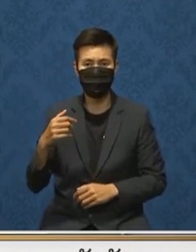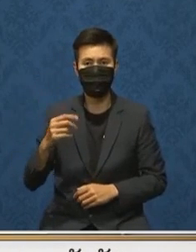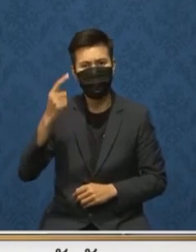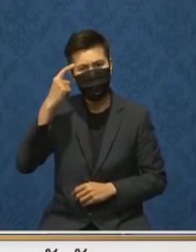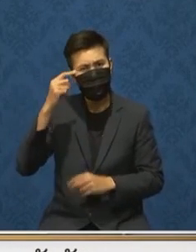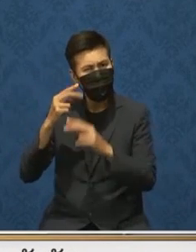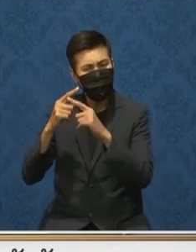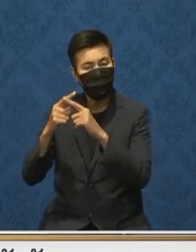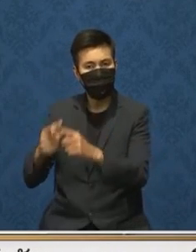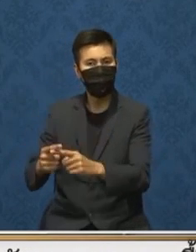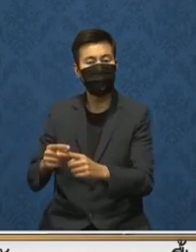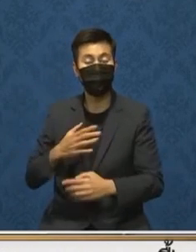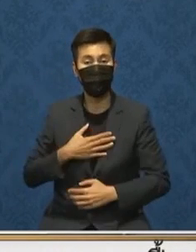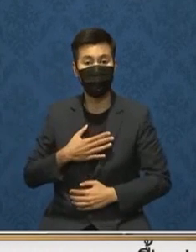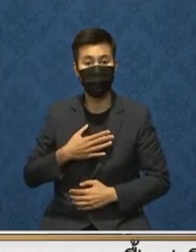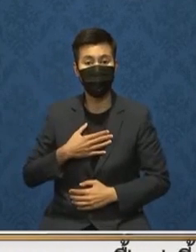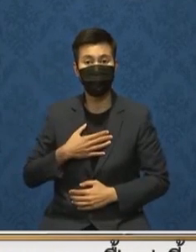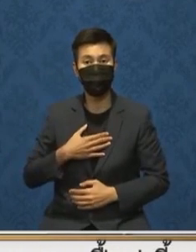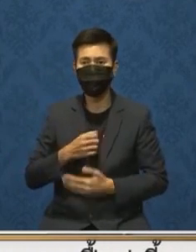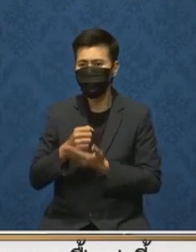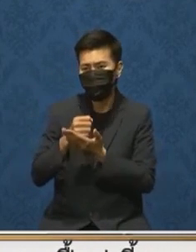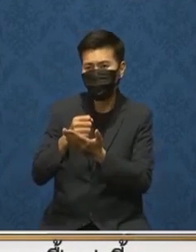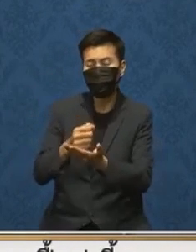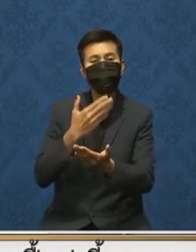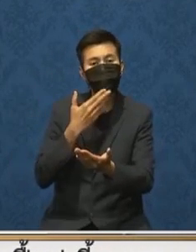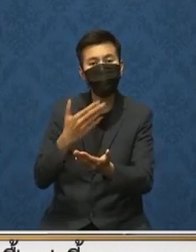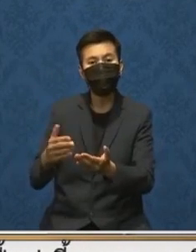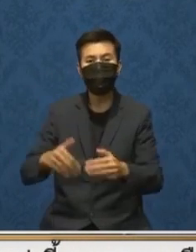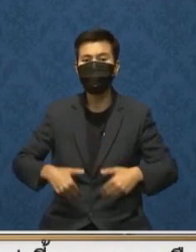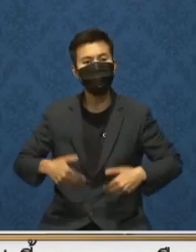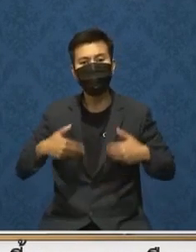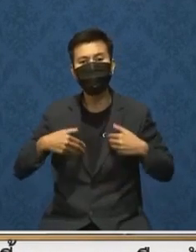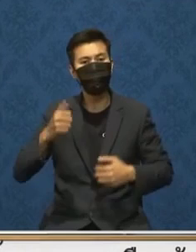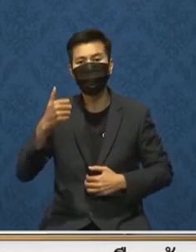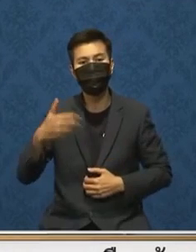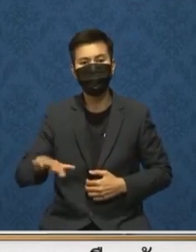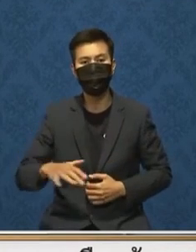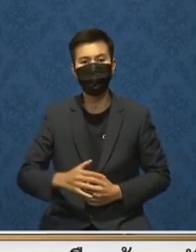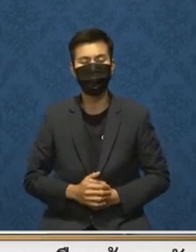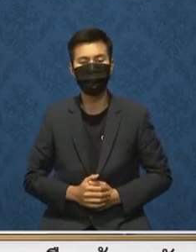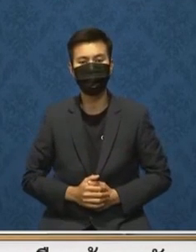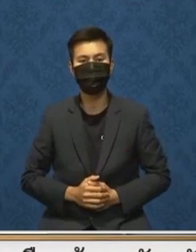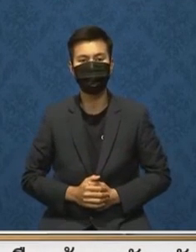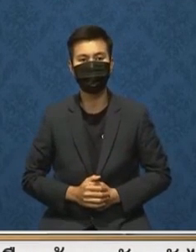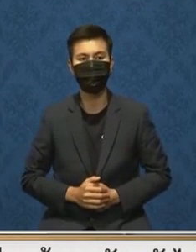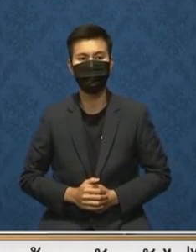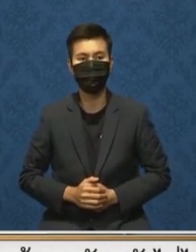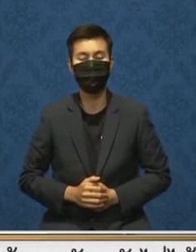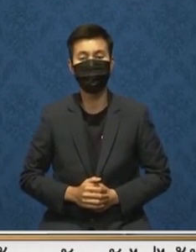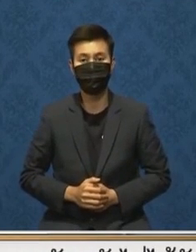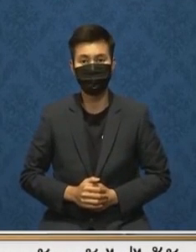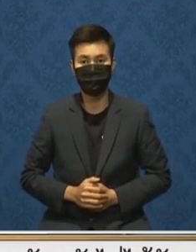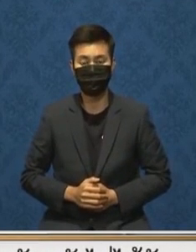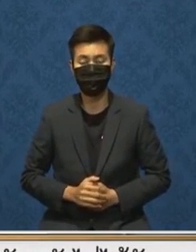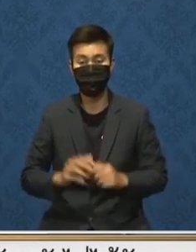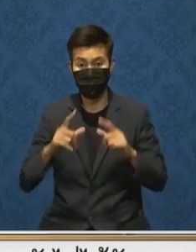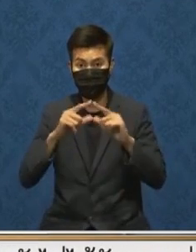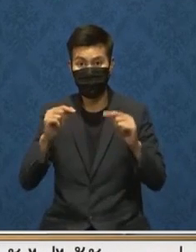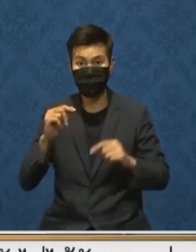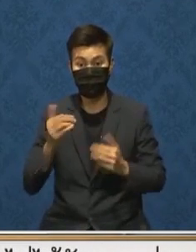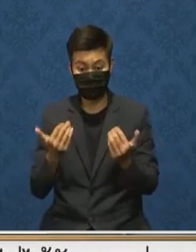ไม่สามารถพาเขาเดินตลอดชีวิตได้หรอกกับท่านประธานแต่ว่าเรื่องในโลกนี้ใครจ